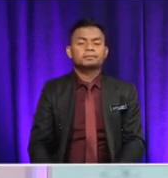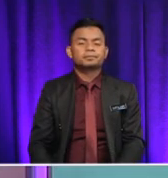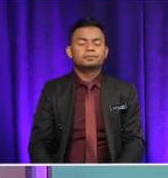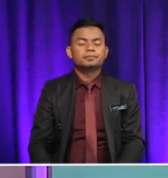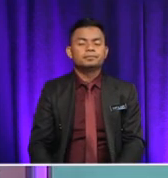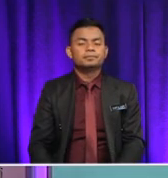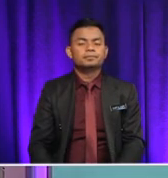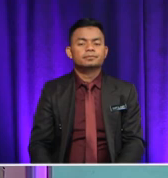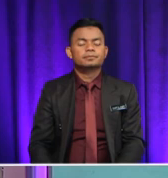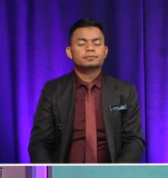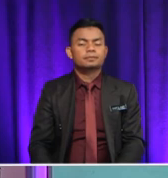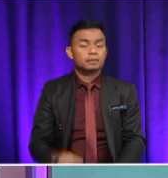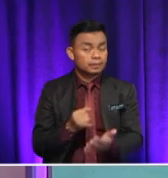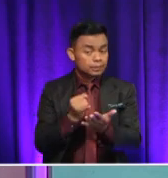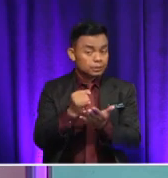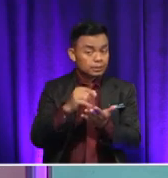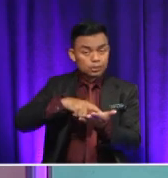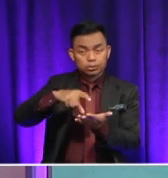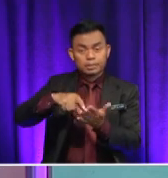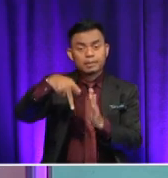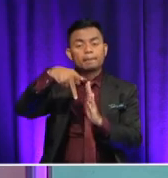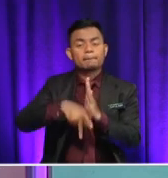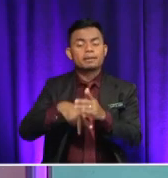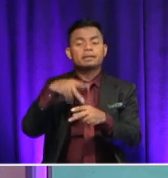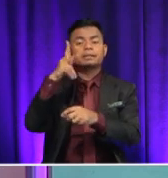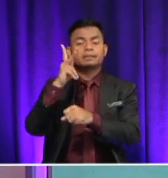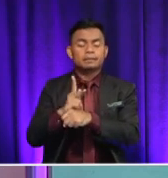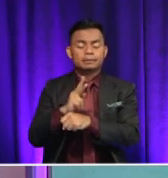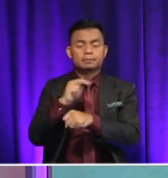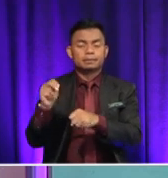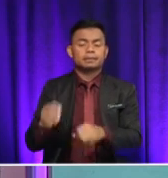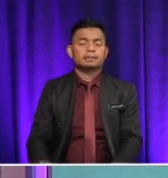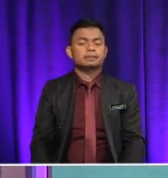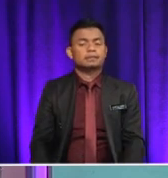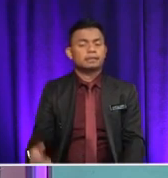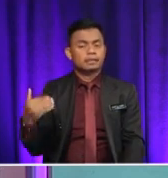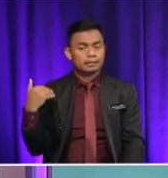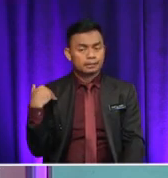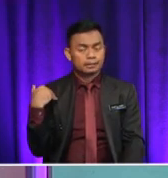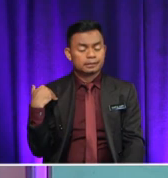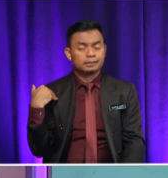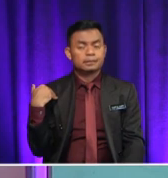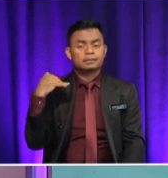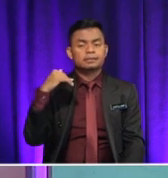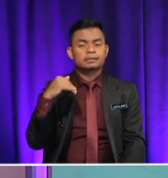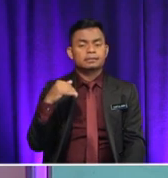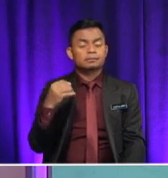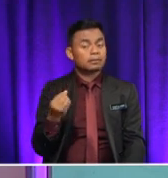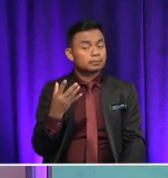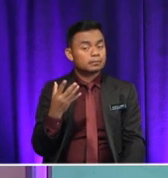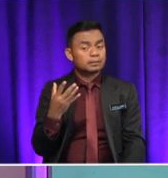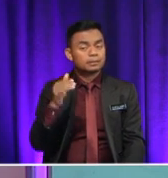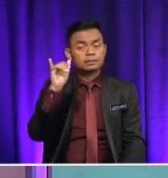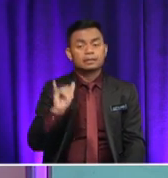Oke jenis lukisan peringatan ada beberapa penghematan bangunan yang asas bagi sebuah bangunan